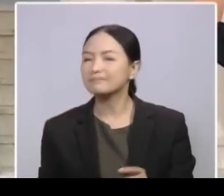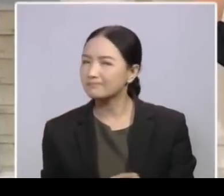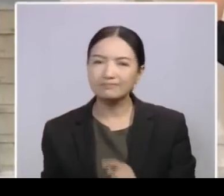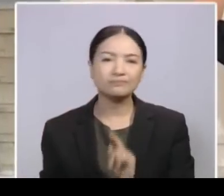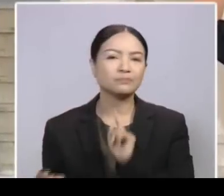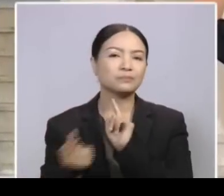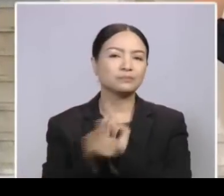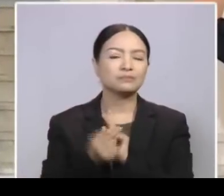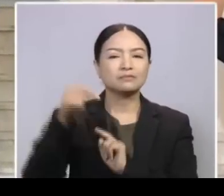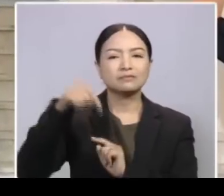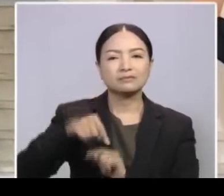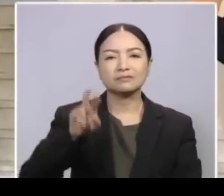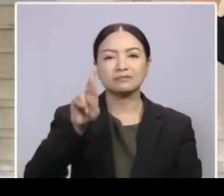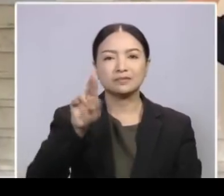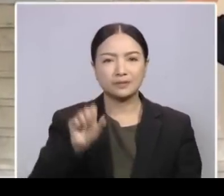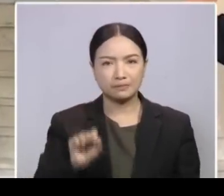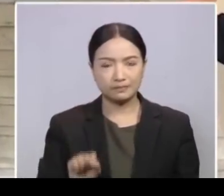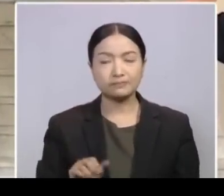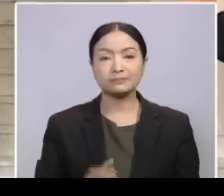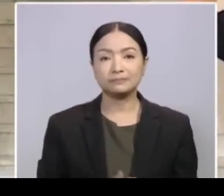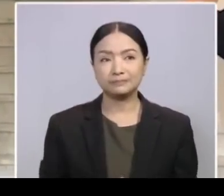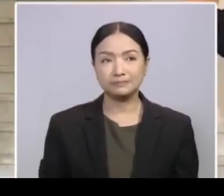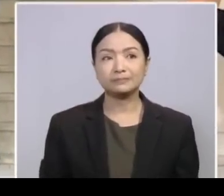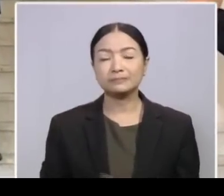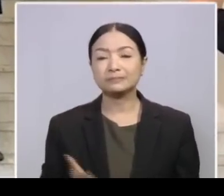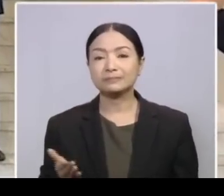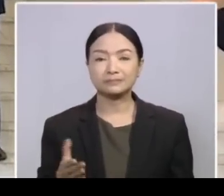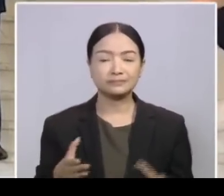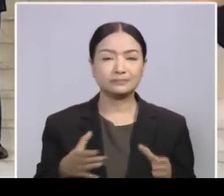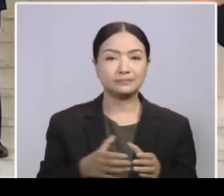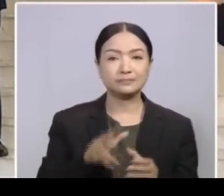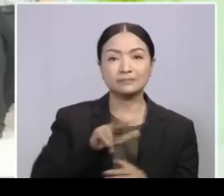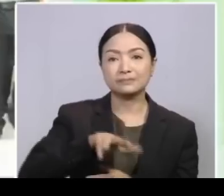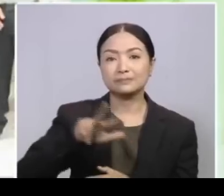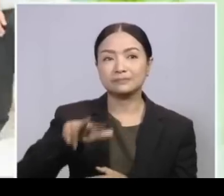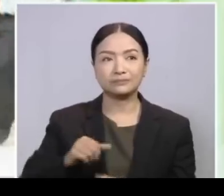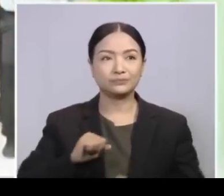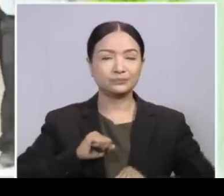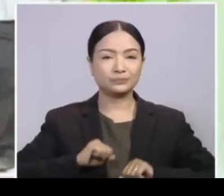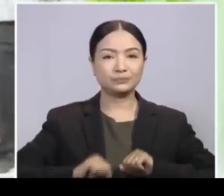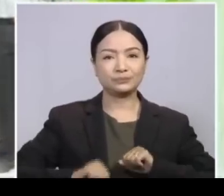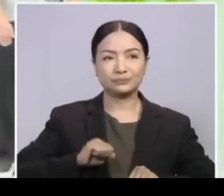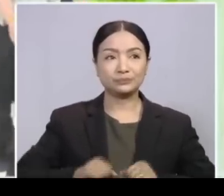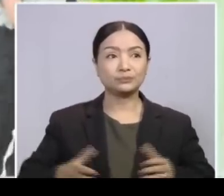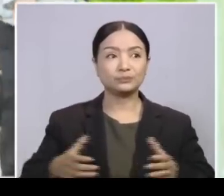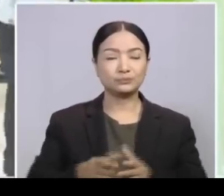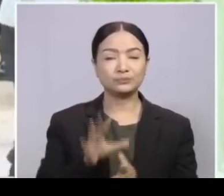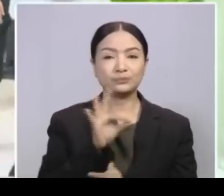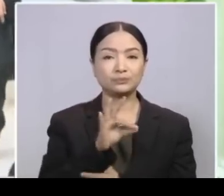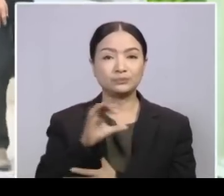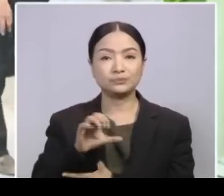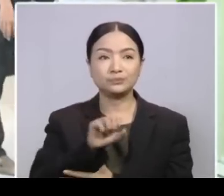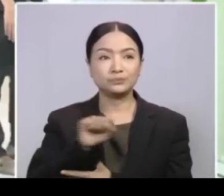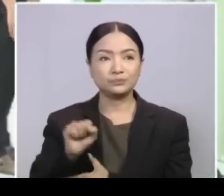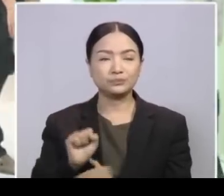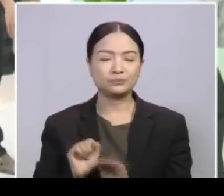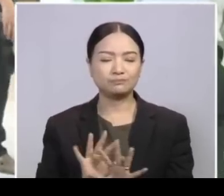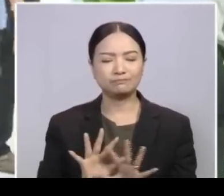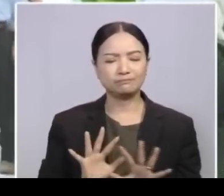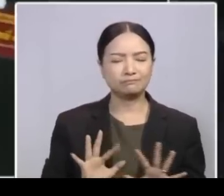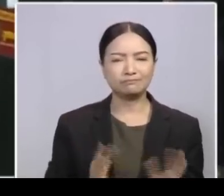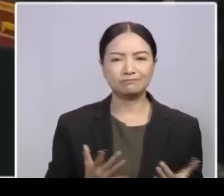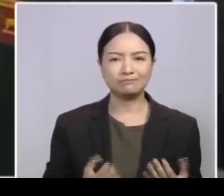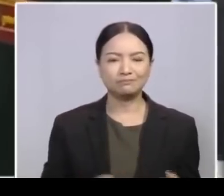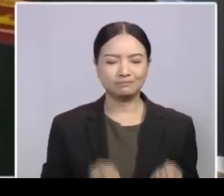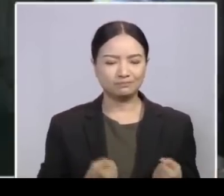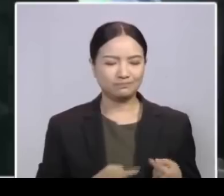เลยขณะที่บรรยากาศที่พรรคเพื่อไทยก็มีบรรดาวัยรุ่นกลุ่มแฟนคลับส.ส.มารอให้กำลังใ